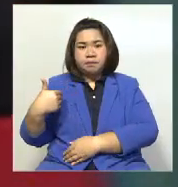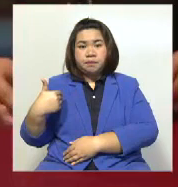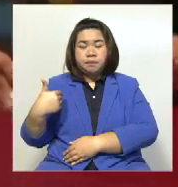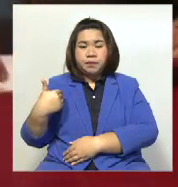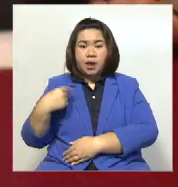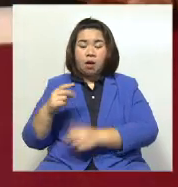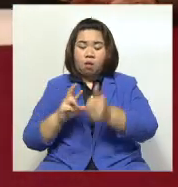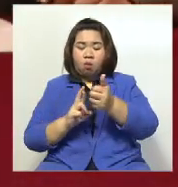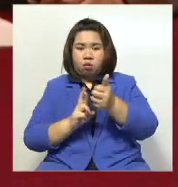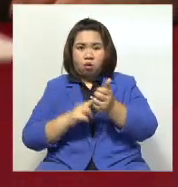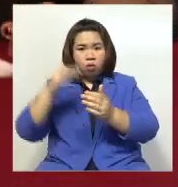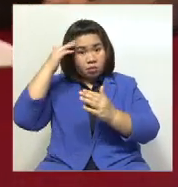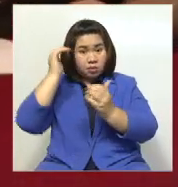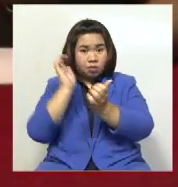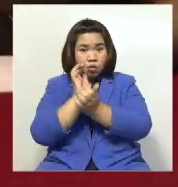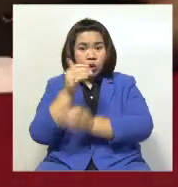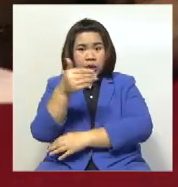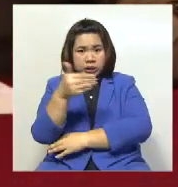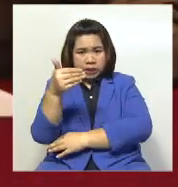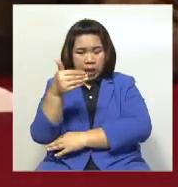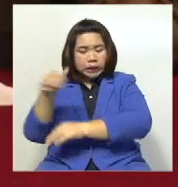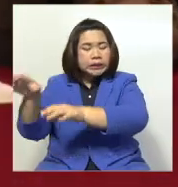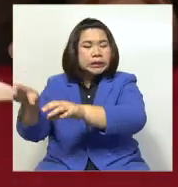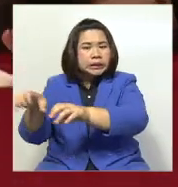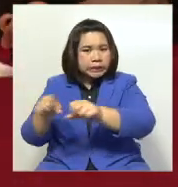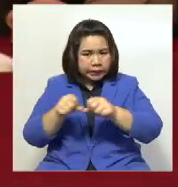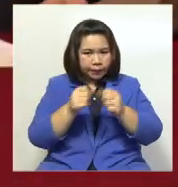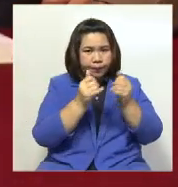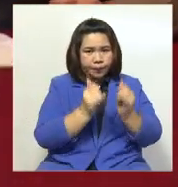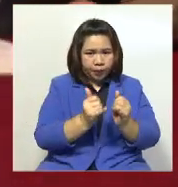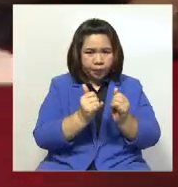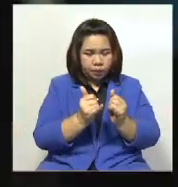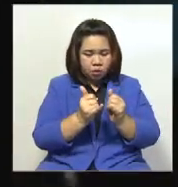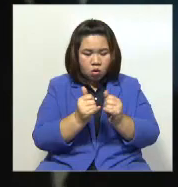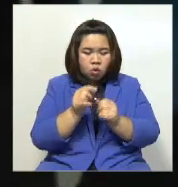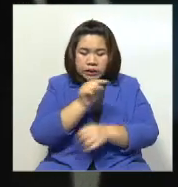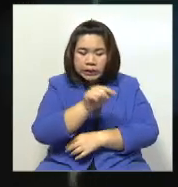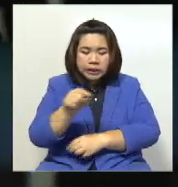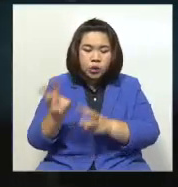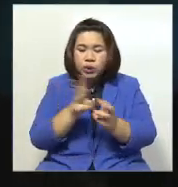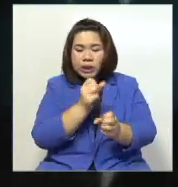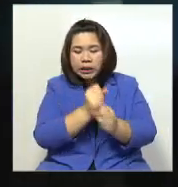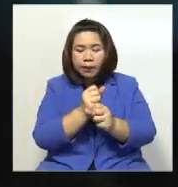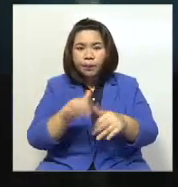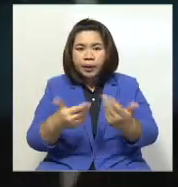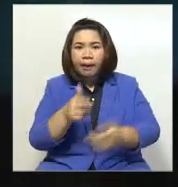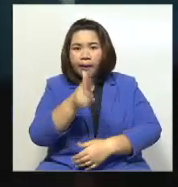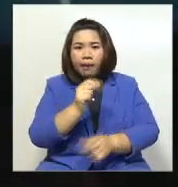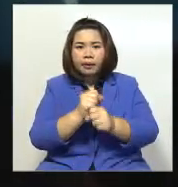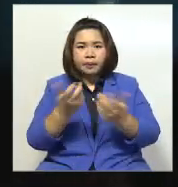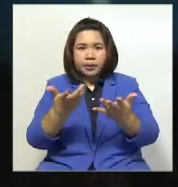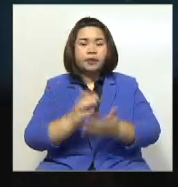รขานรองผู้บัญชาการตำรวจแห่งชาติก็จะควบคุมตัวผู้ต้องหาไปทำแผนประกอบคำรับสารภาพค่ะ